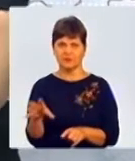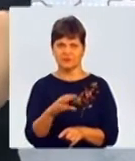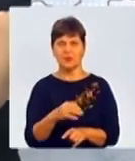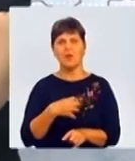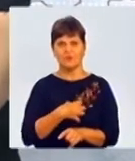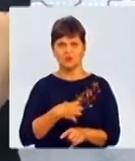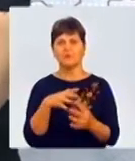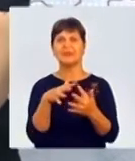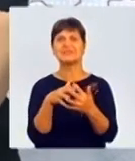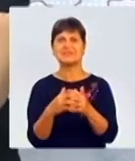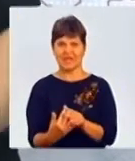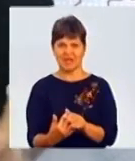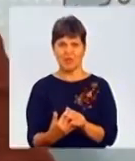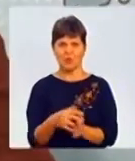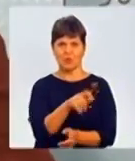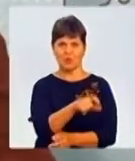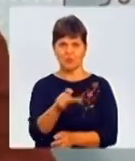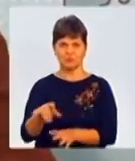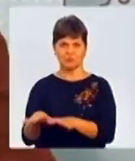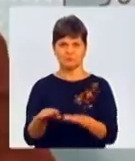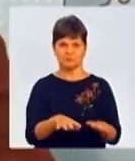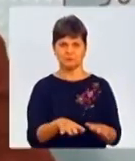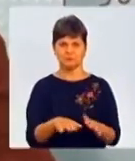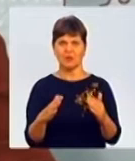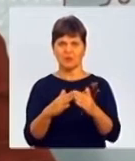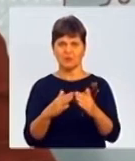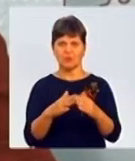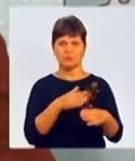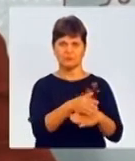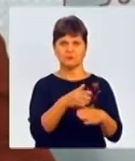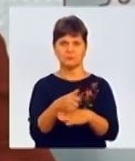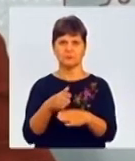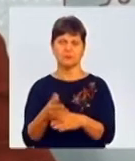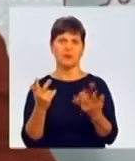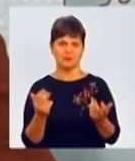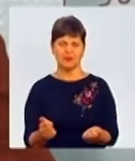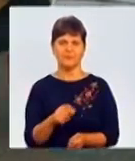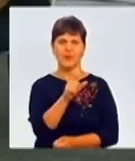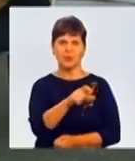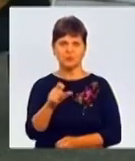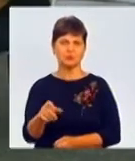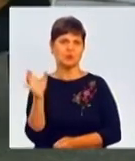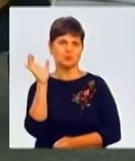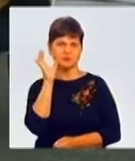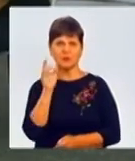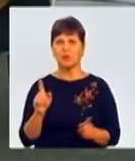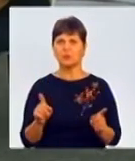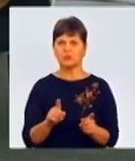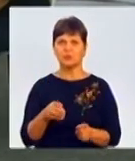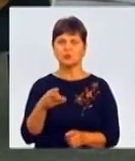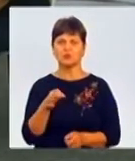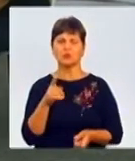сільській місцевості. В сільській місцевості. Саме в двори? Так. Люди дослухаються, тому що